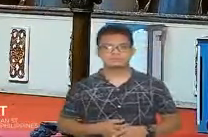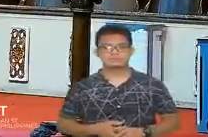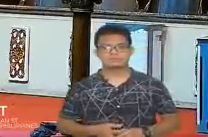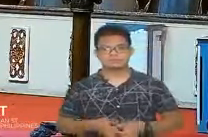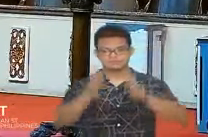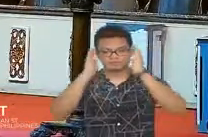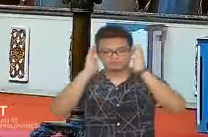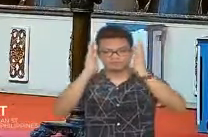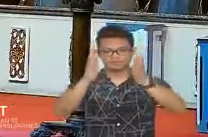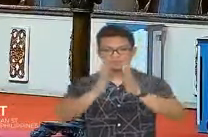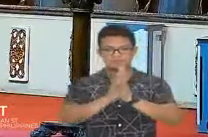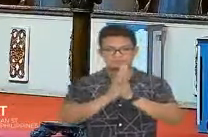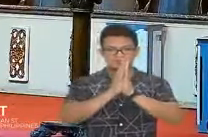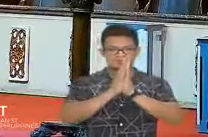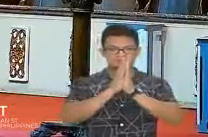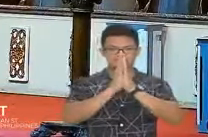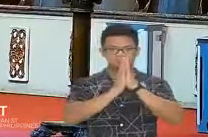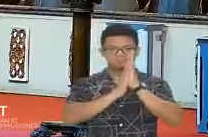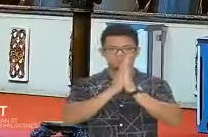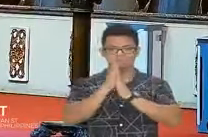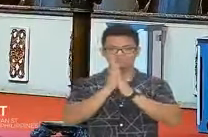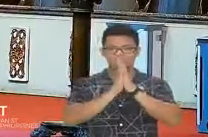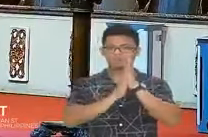Folks, listen.